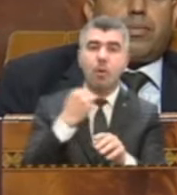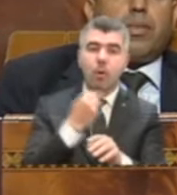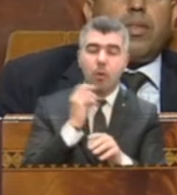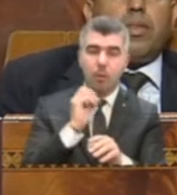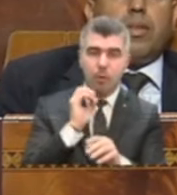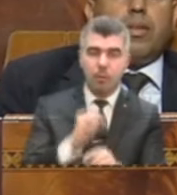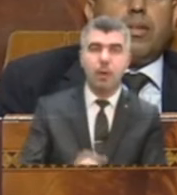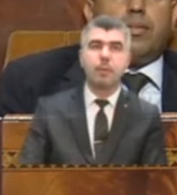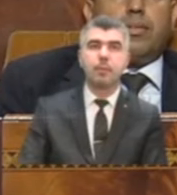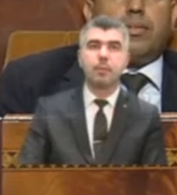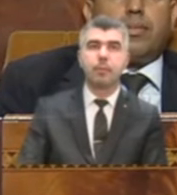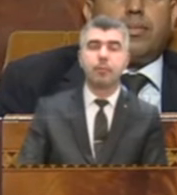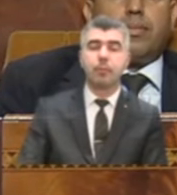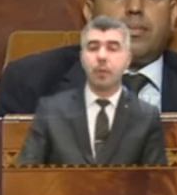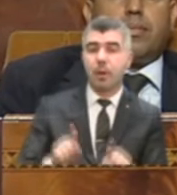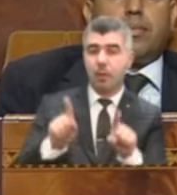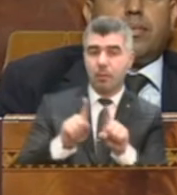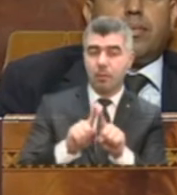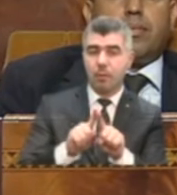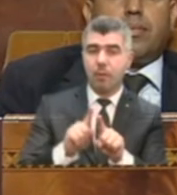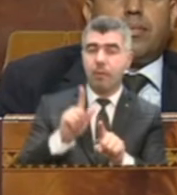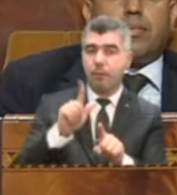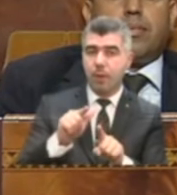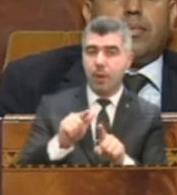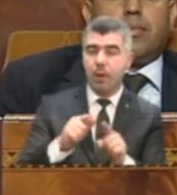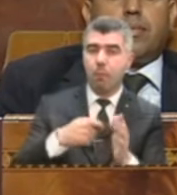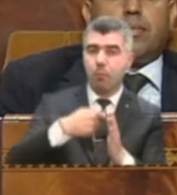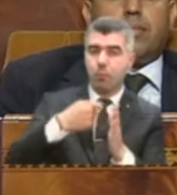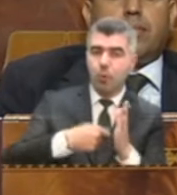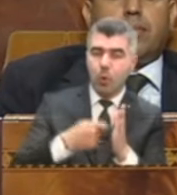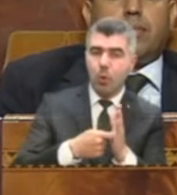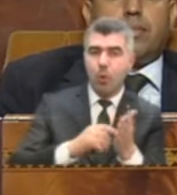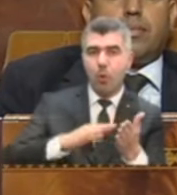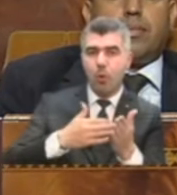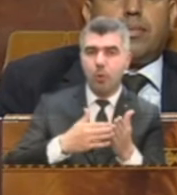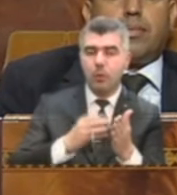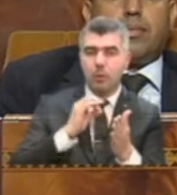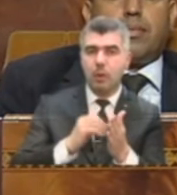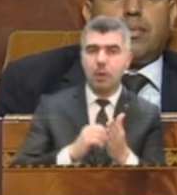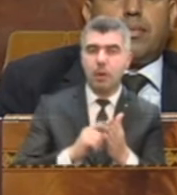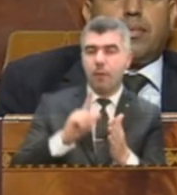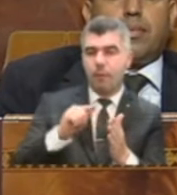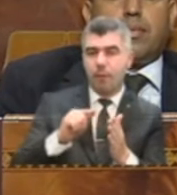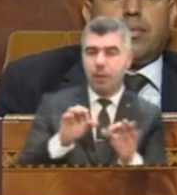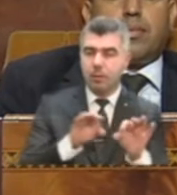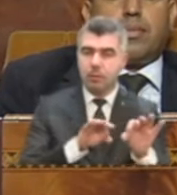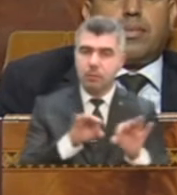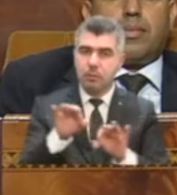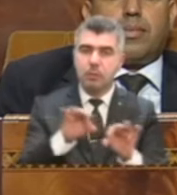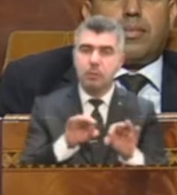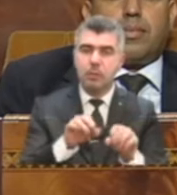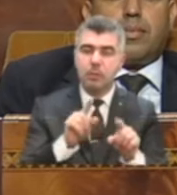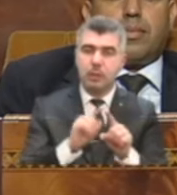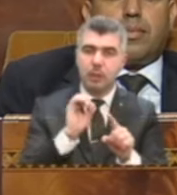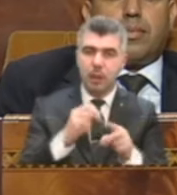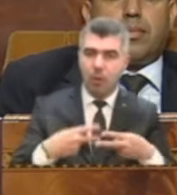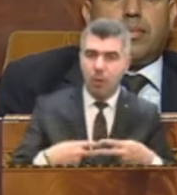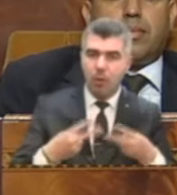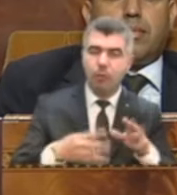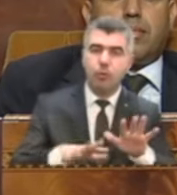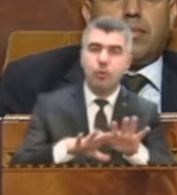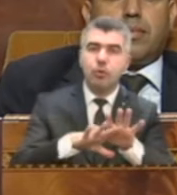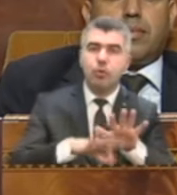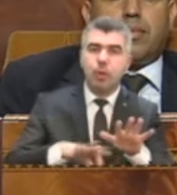من خلاله عبر ارساء مجموعه من المشاريع والاوراش، قد تعزز باستراتيجيه القطب الاجتماعي الراميه الى